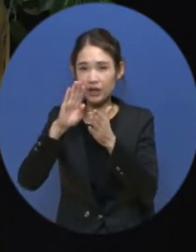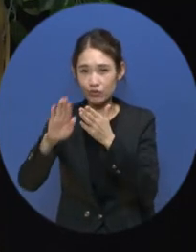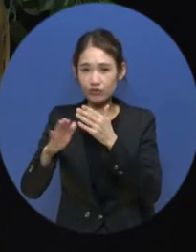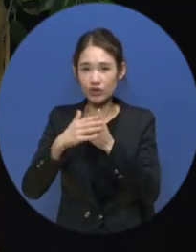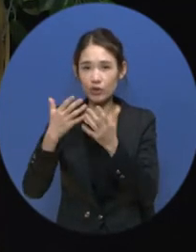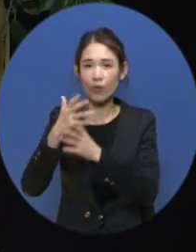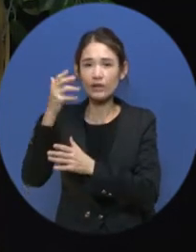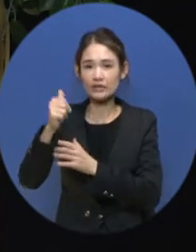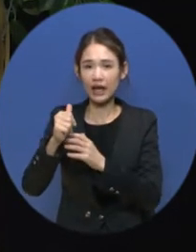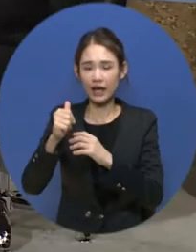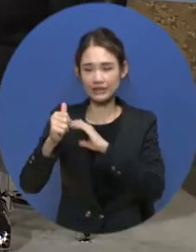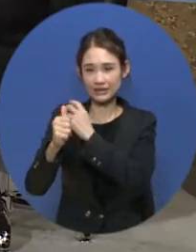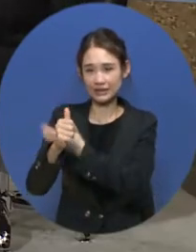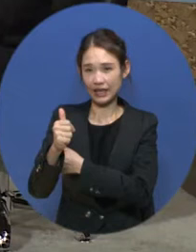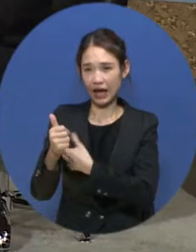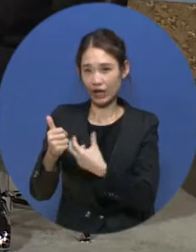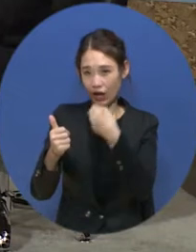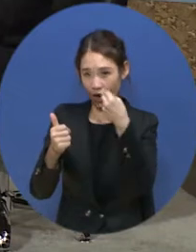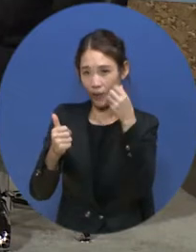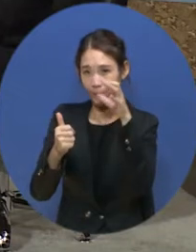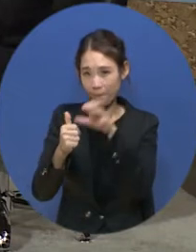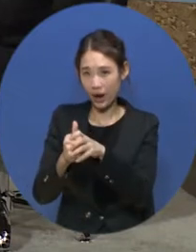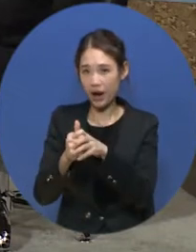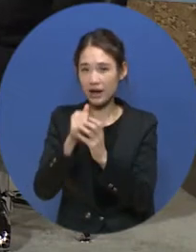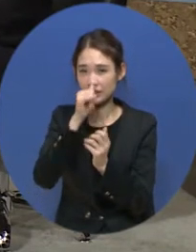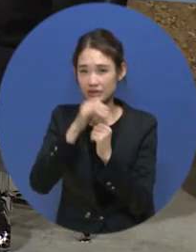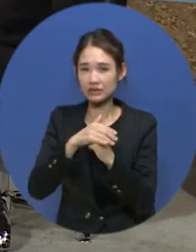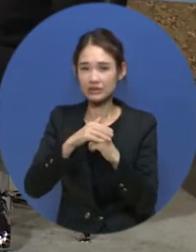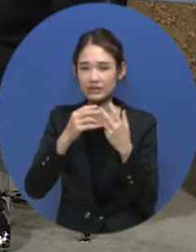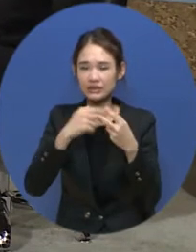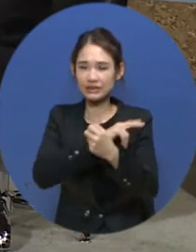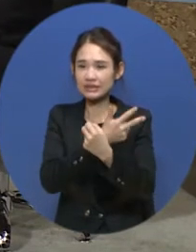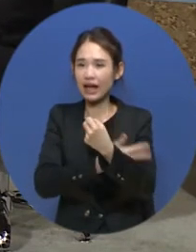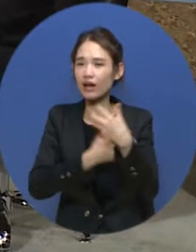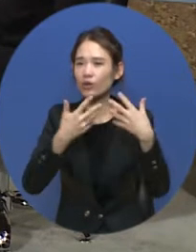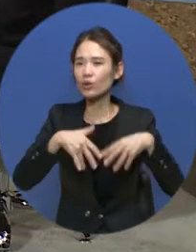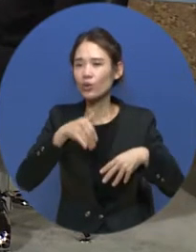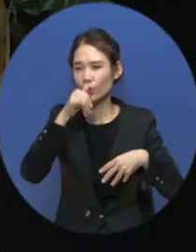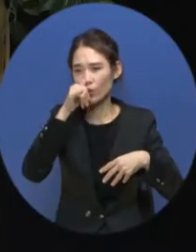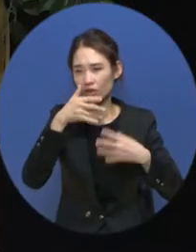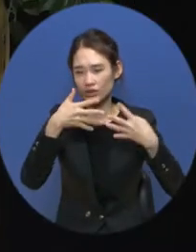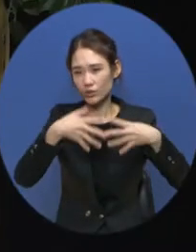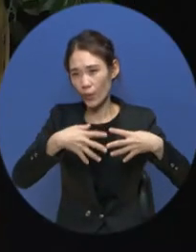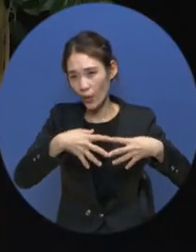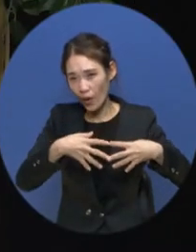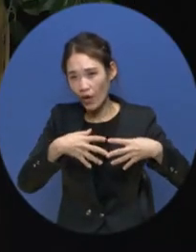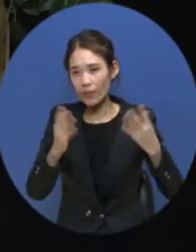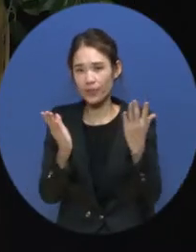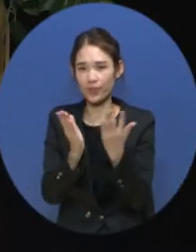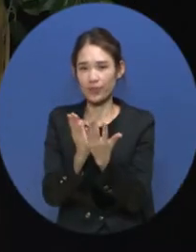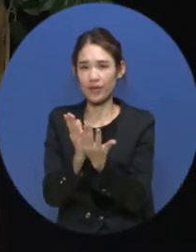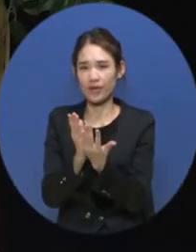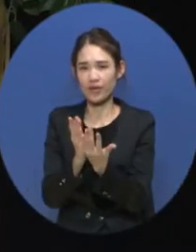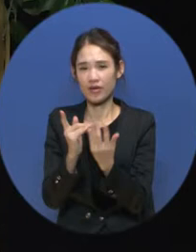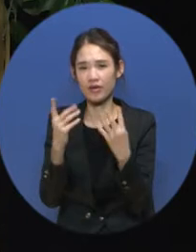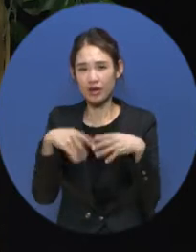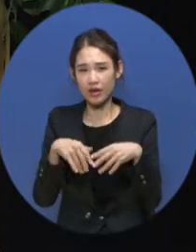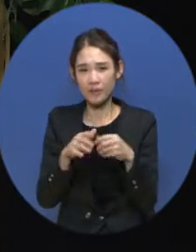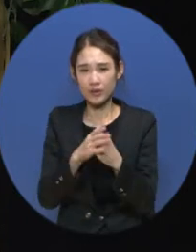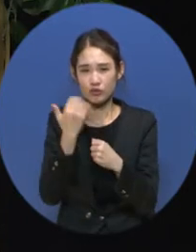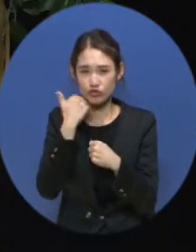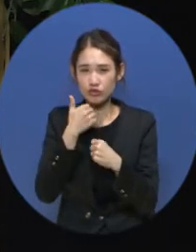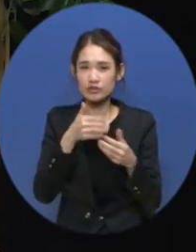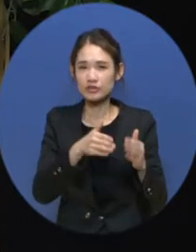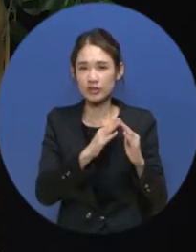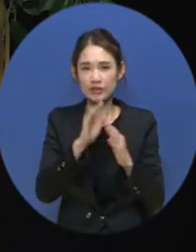원장 자격이 부여되고 예. 그 자격 요건이 예, 자격 요건이 있기 때문에 그 자격 요건에 해당이 되면 예. 누구라도